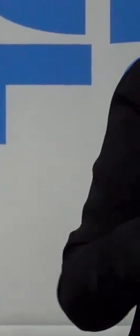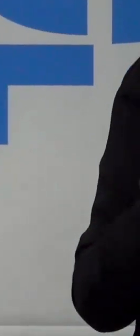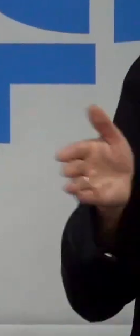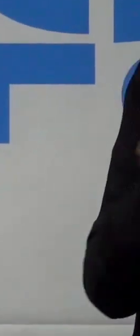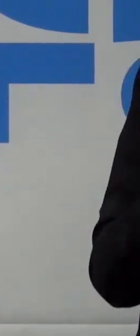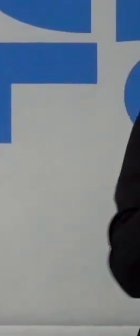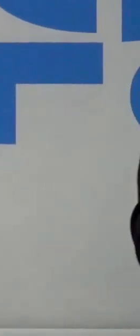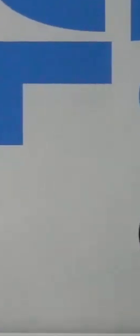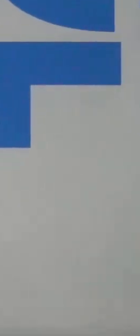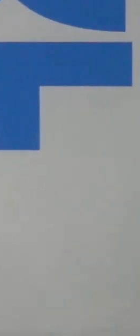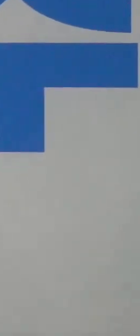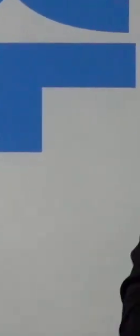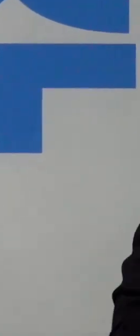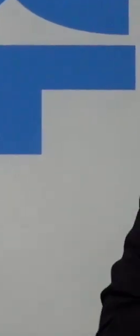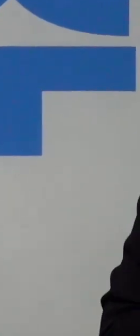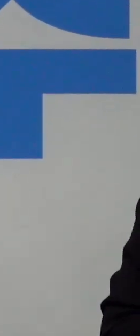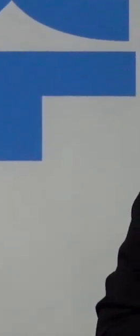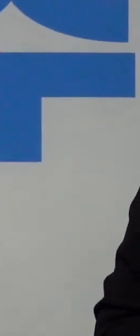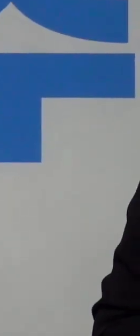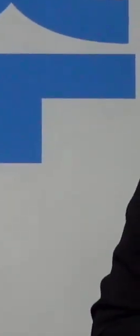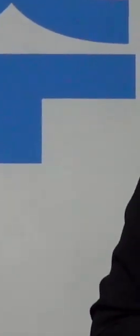축소되어 있는 그런 상태입니다. 예.